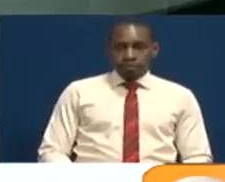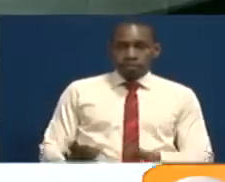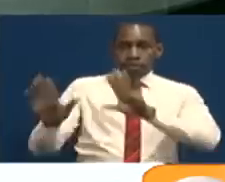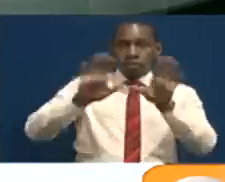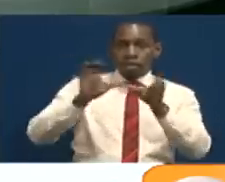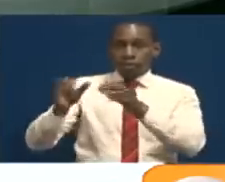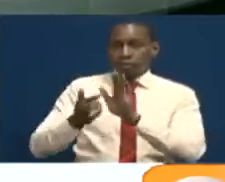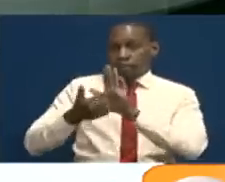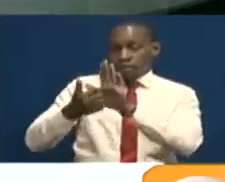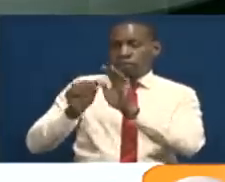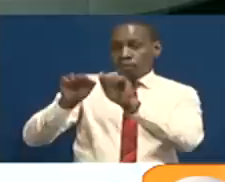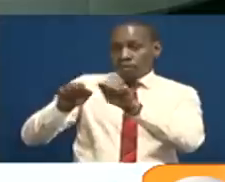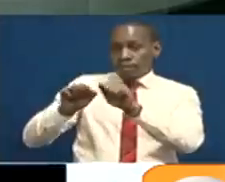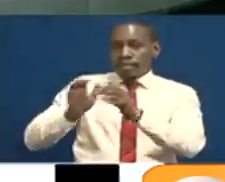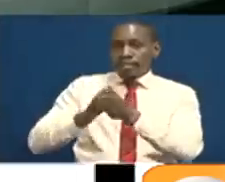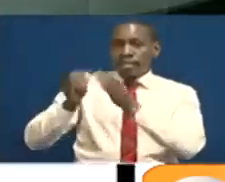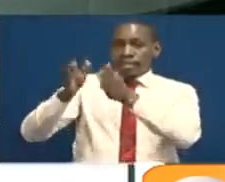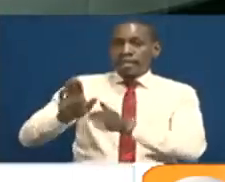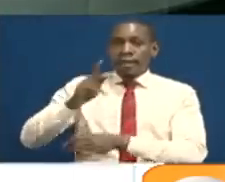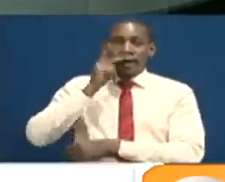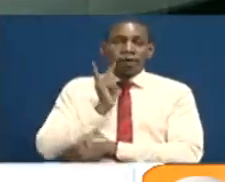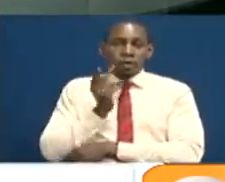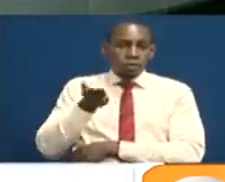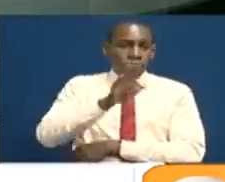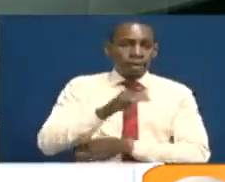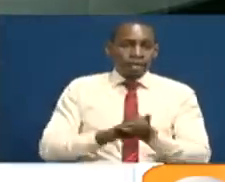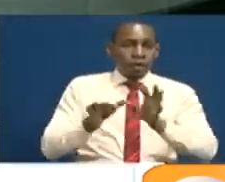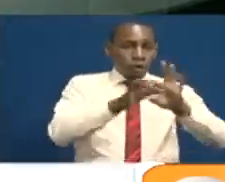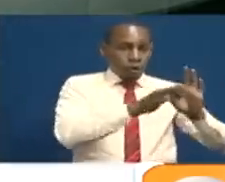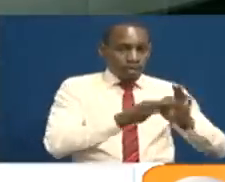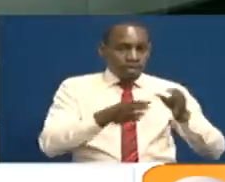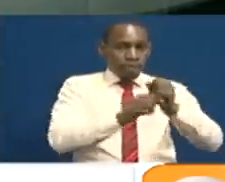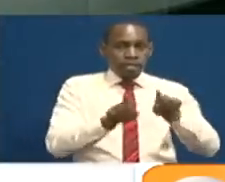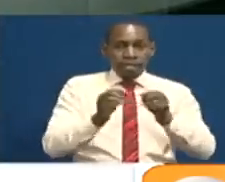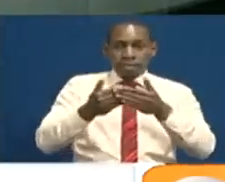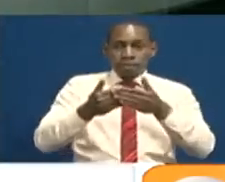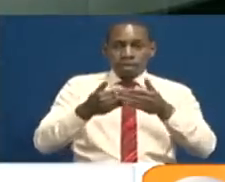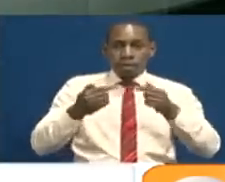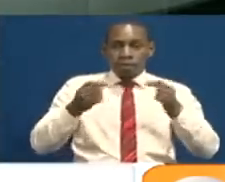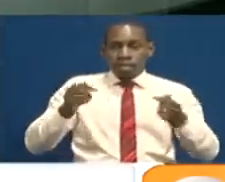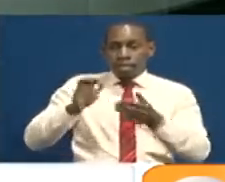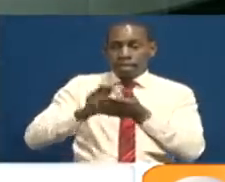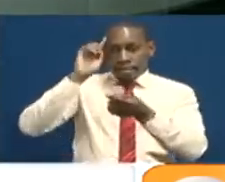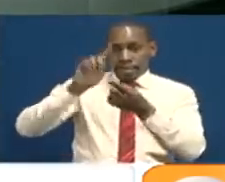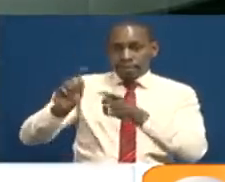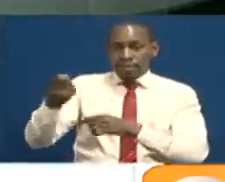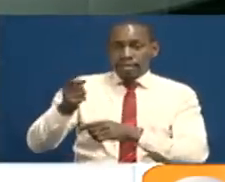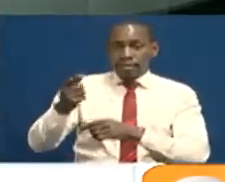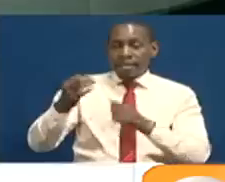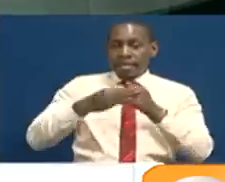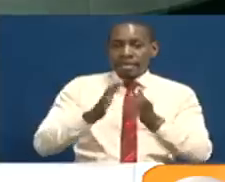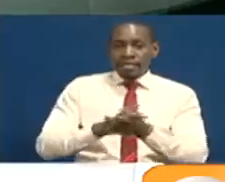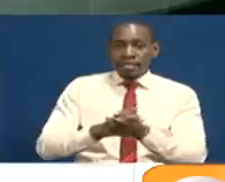Chama cha Wiper kimetoa dalili za uwezekano wa kinara wake Kalonzo Musyoka kurejea muungano wa Azimio licha ya tangazo lake kuwa atawania urais mwezi